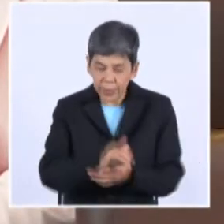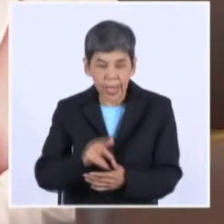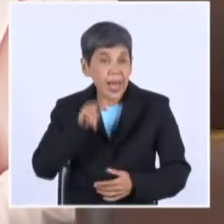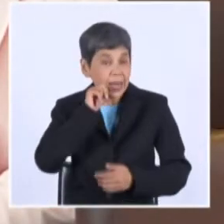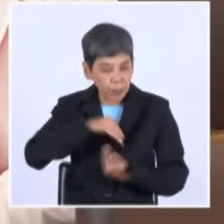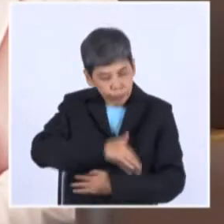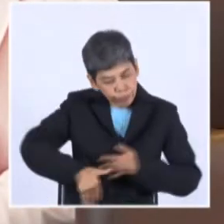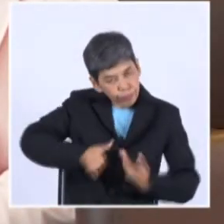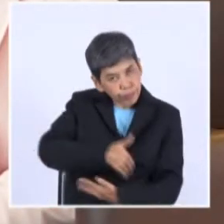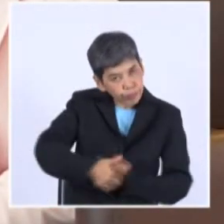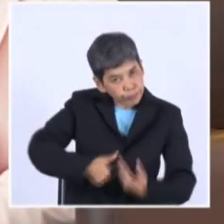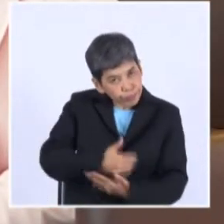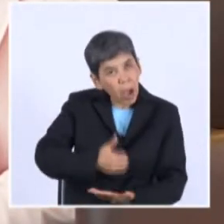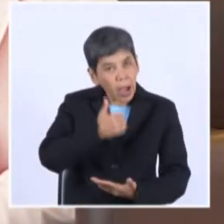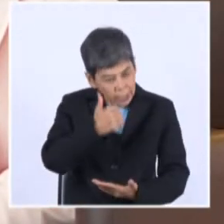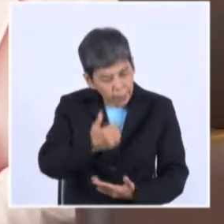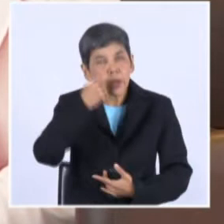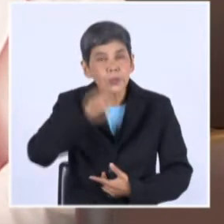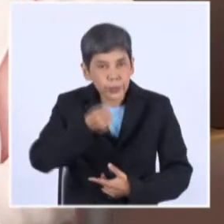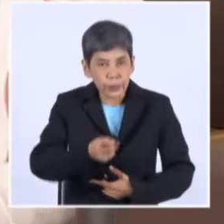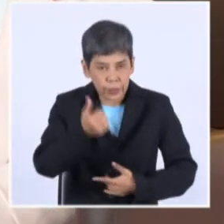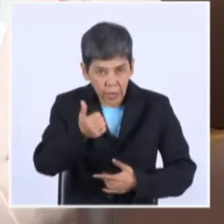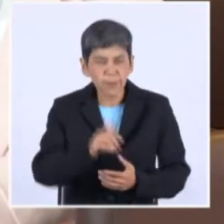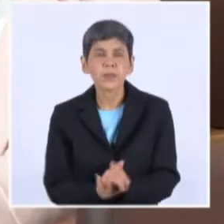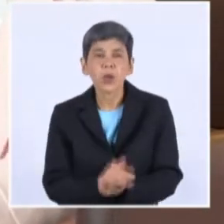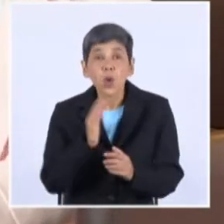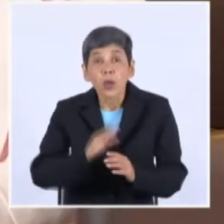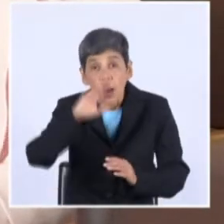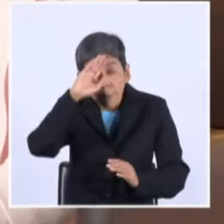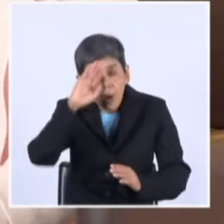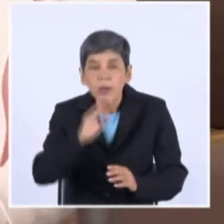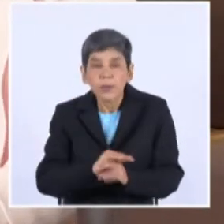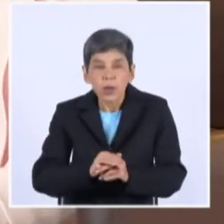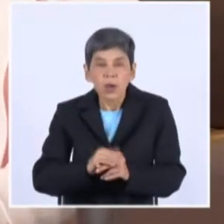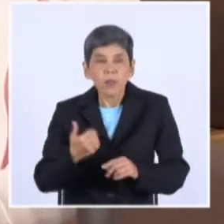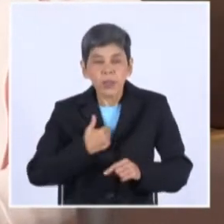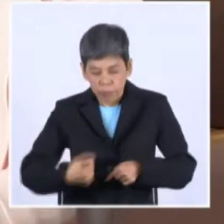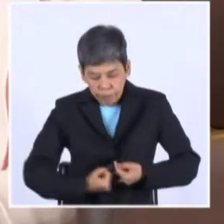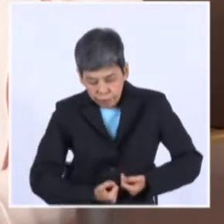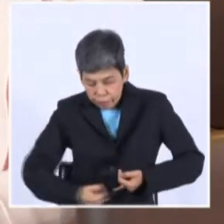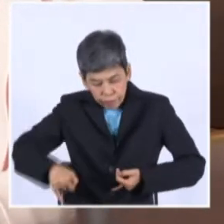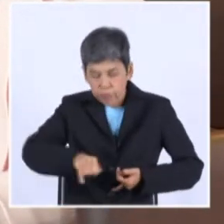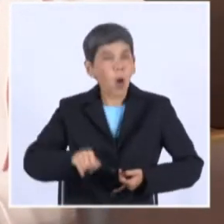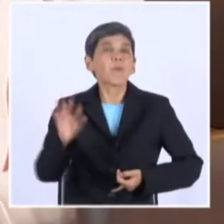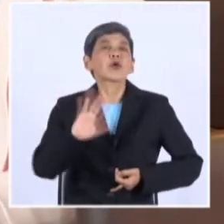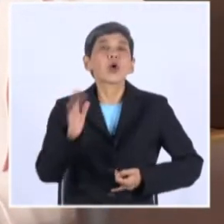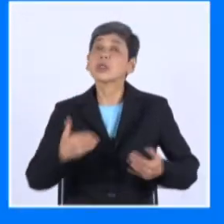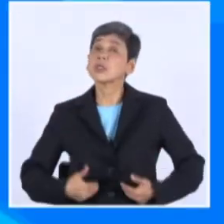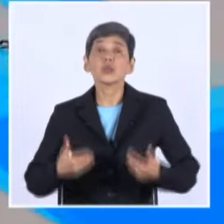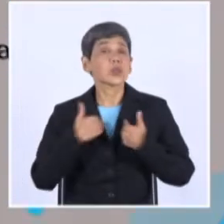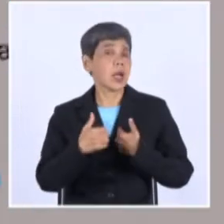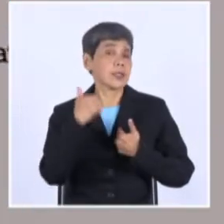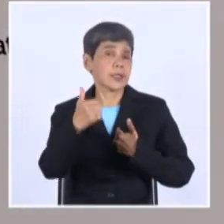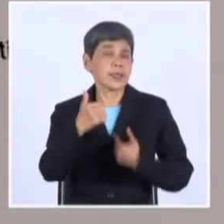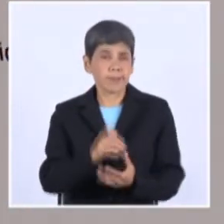ปหมุนเวียนใช้อยู่ในร่างกายได้เหมือนปกติและผู้ป่วยเนี่ยก็ไม่ต้องมีสายที่หน้าท้องเลยนะครับคุณภาพชีวิตก็ดีขึ้นม